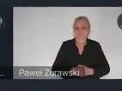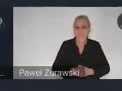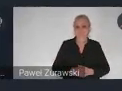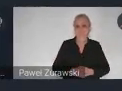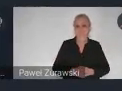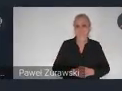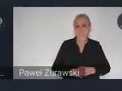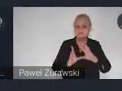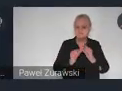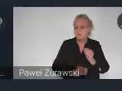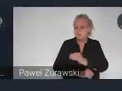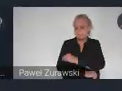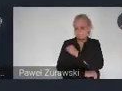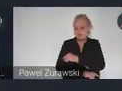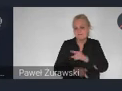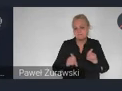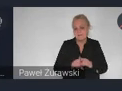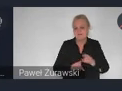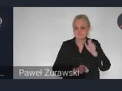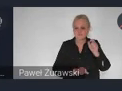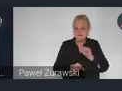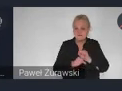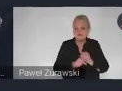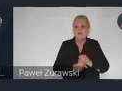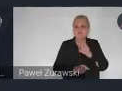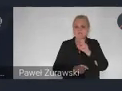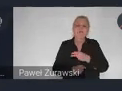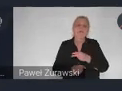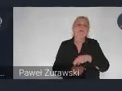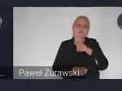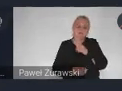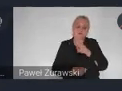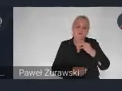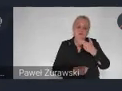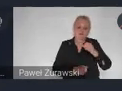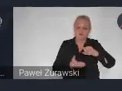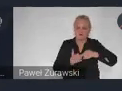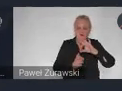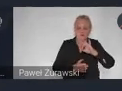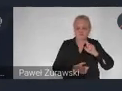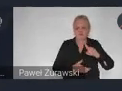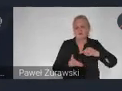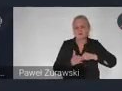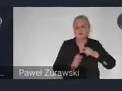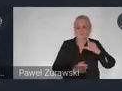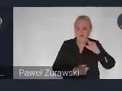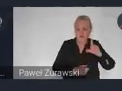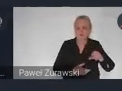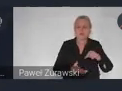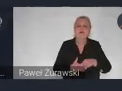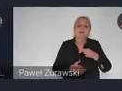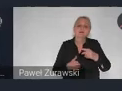wszystkie te materiały również znajdują się na stronie niwgov.pl w zakładce akademianif